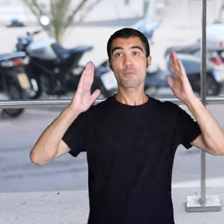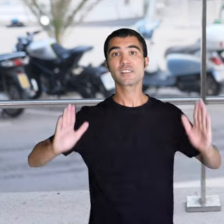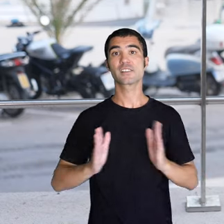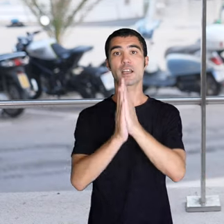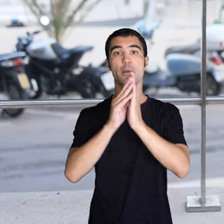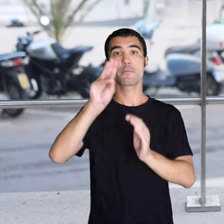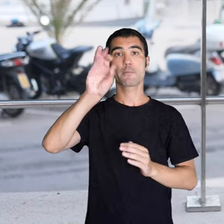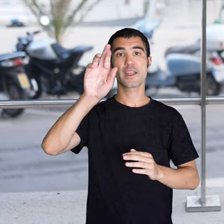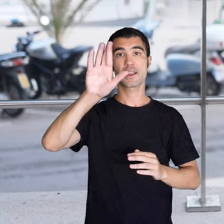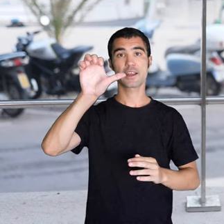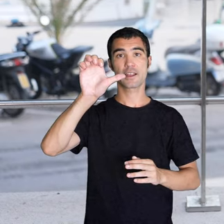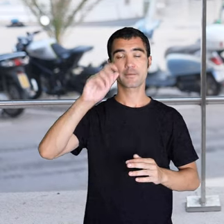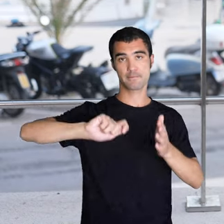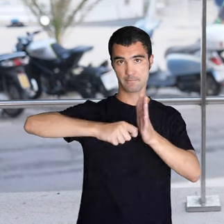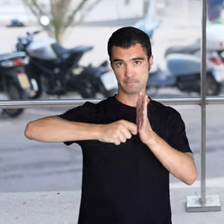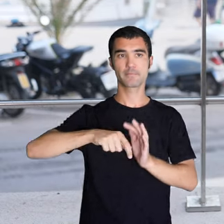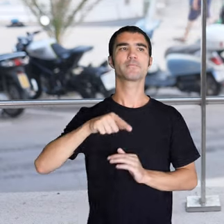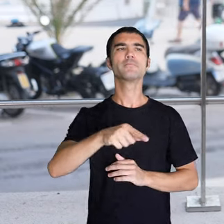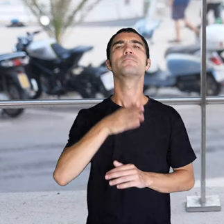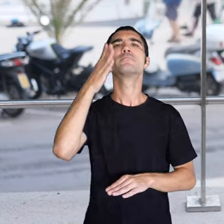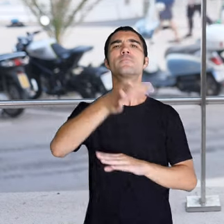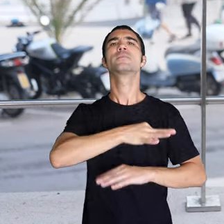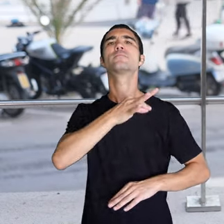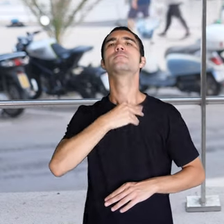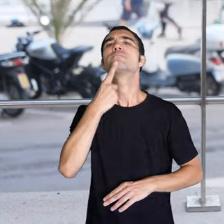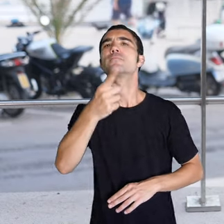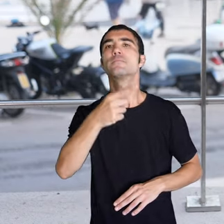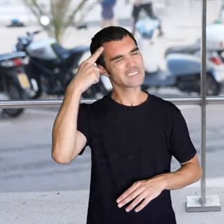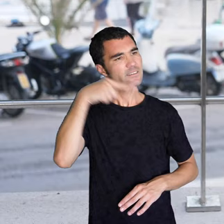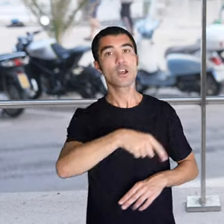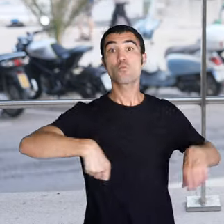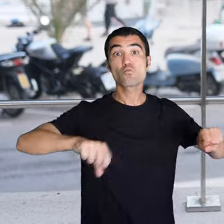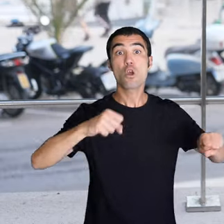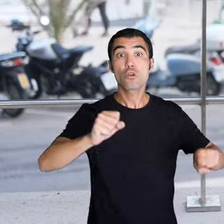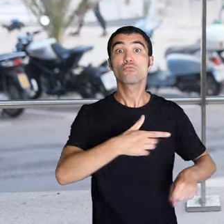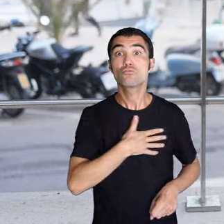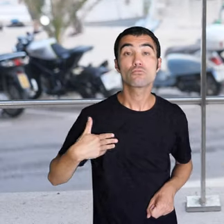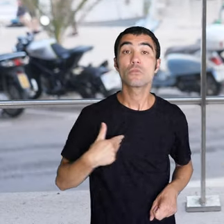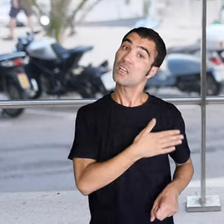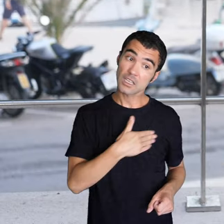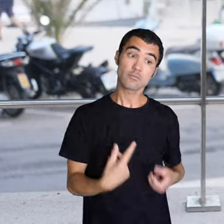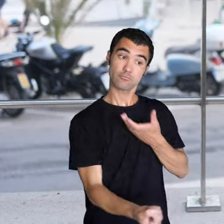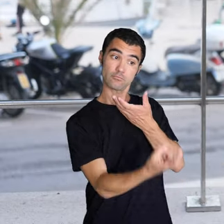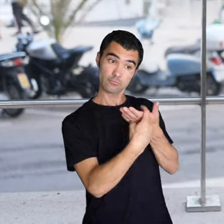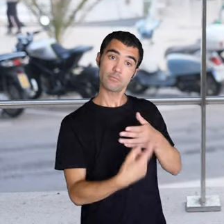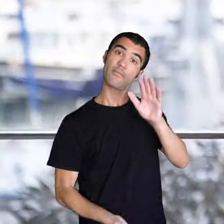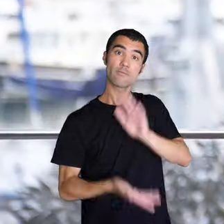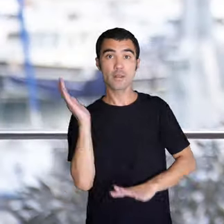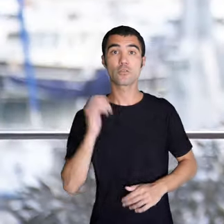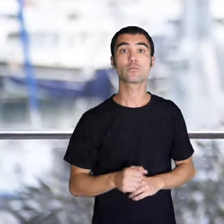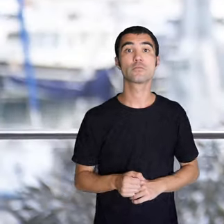demanar un senyor a veure menys, perquè sabia que ell era motorista a veure si se voldria embarcar amb ells quan